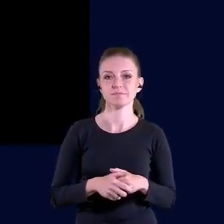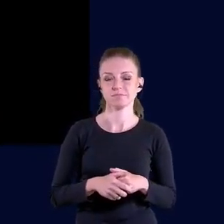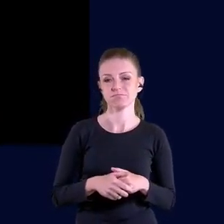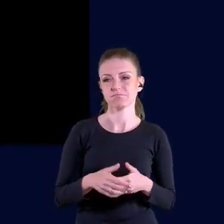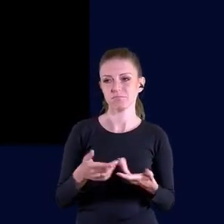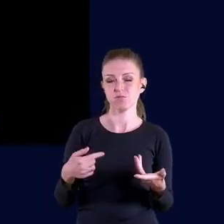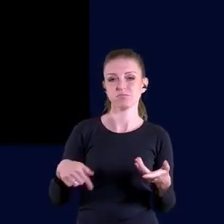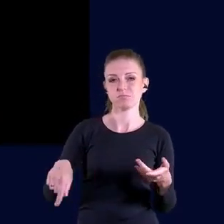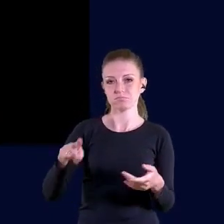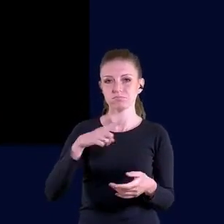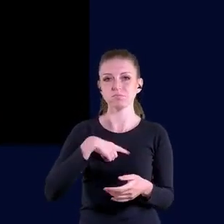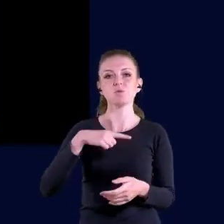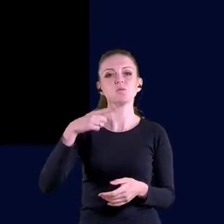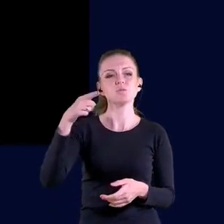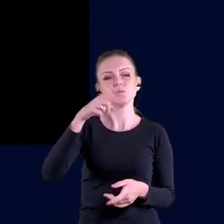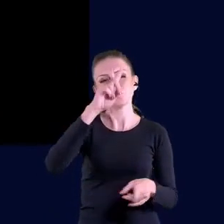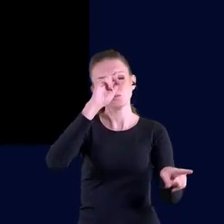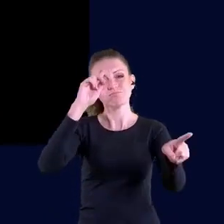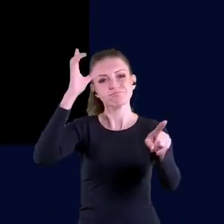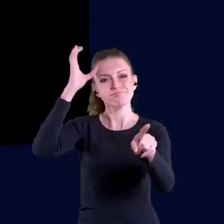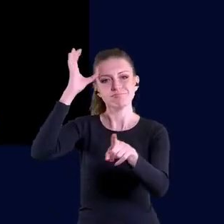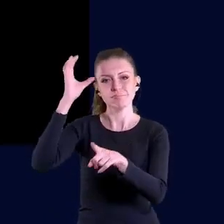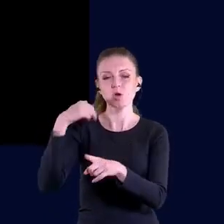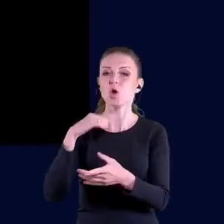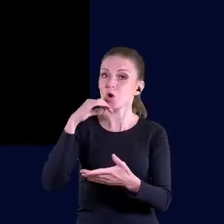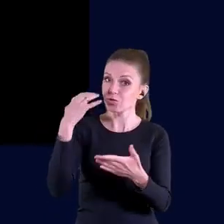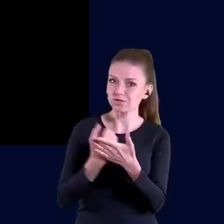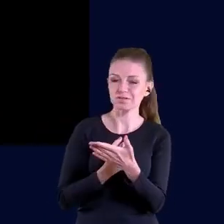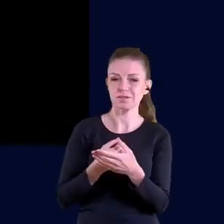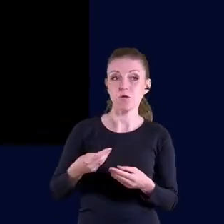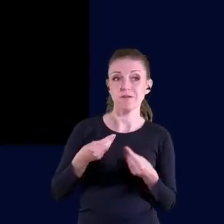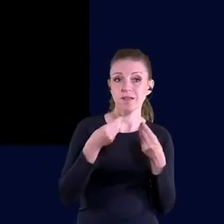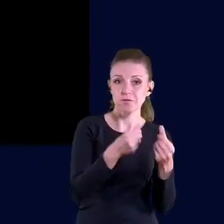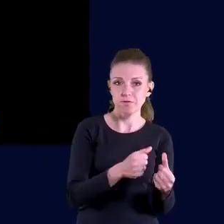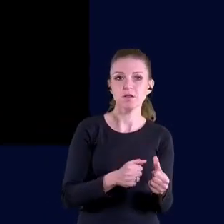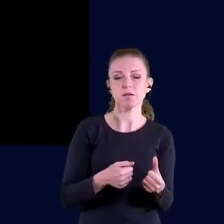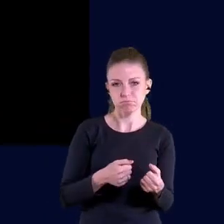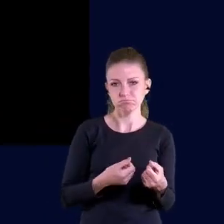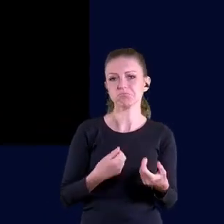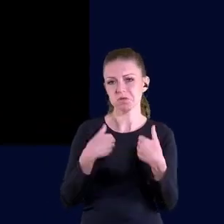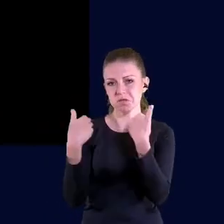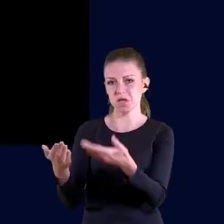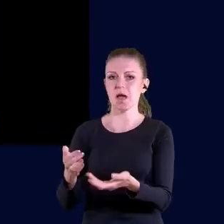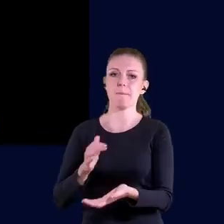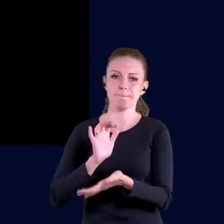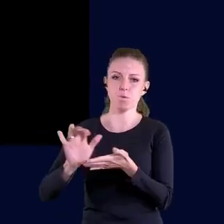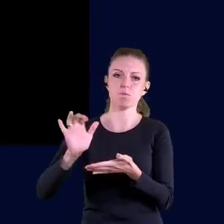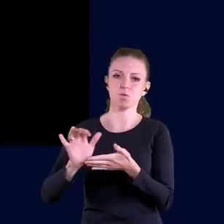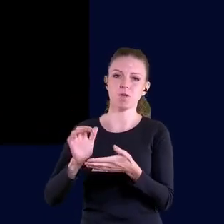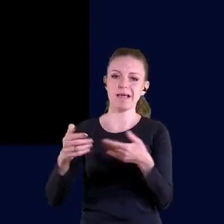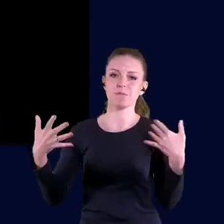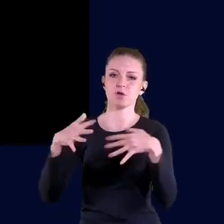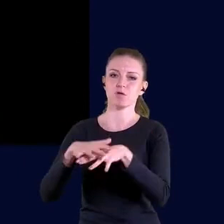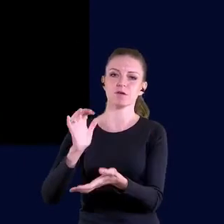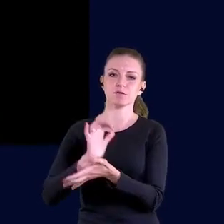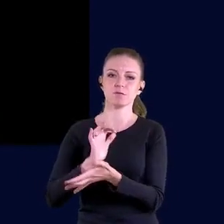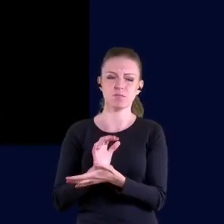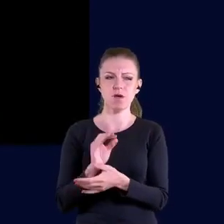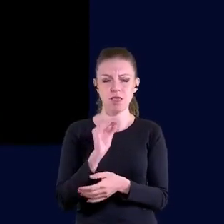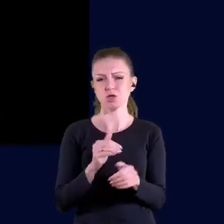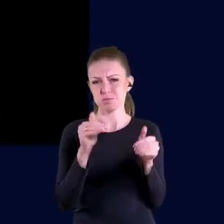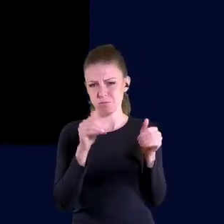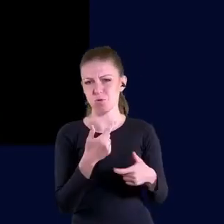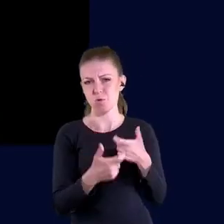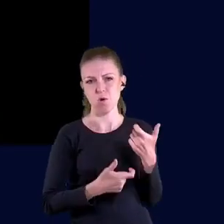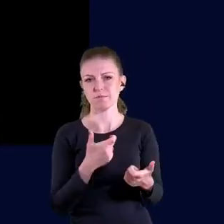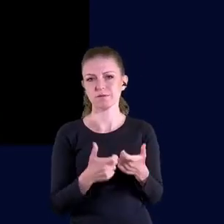prostu nasi nauczeni korzystają z dofinansowania i publikują w hybrydowych czasopismach jeszcze mogą to robić ale